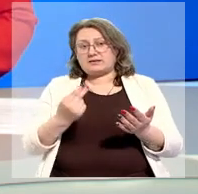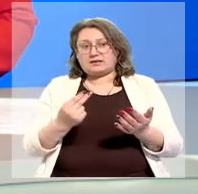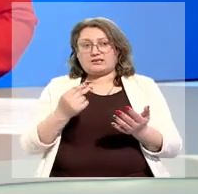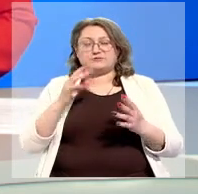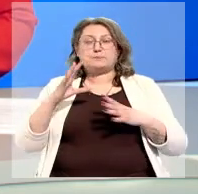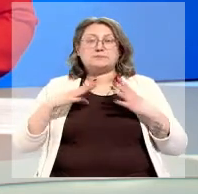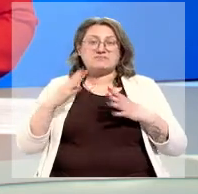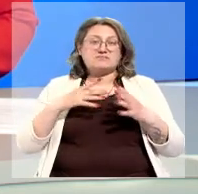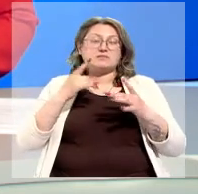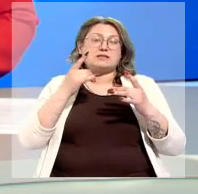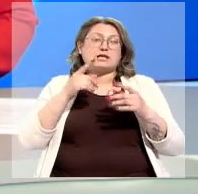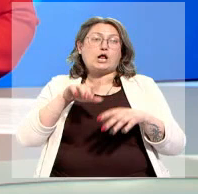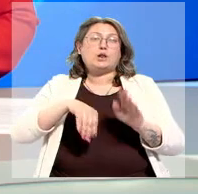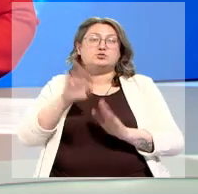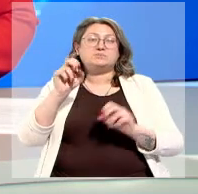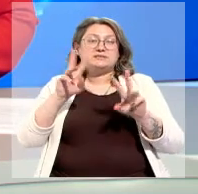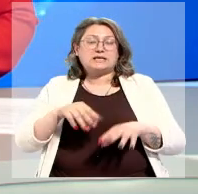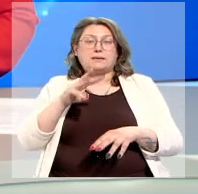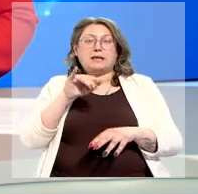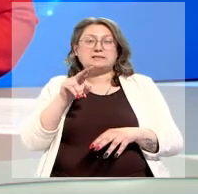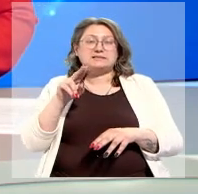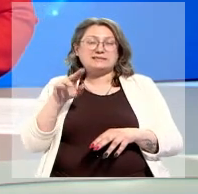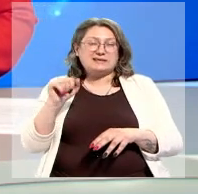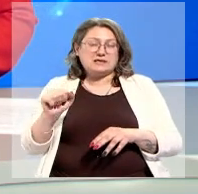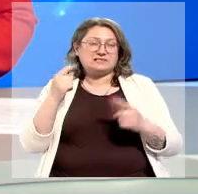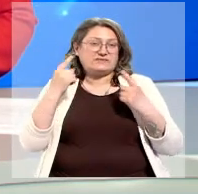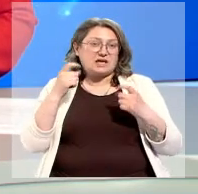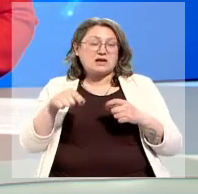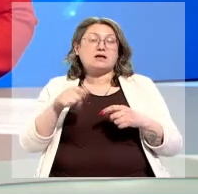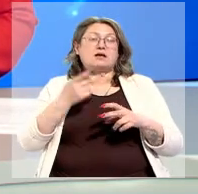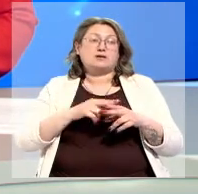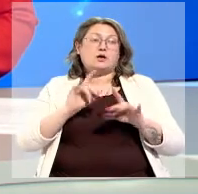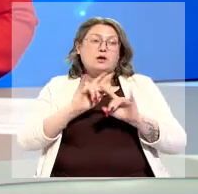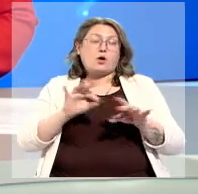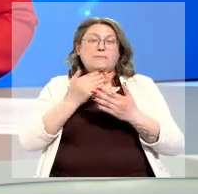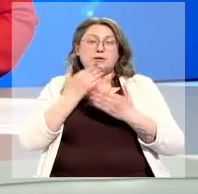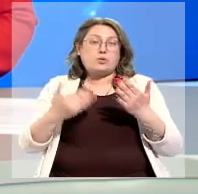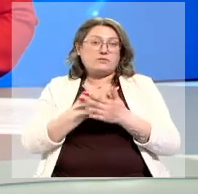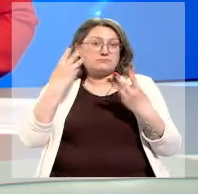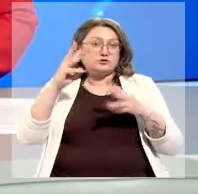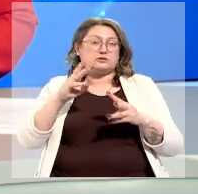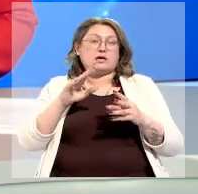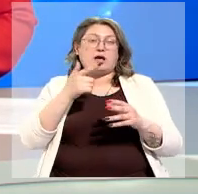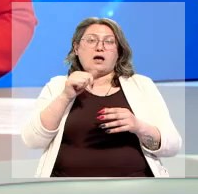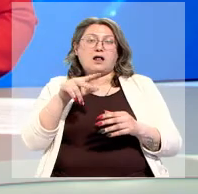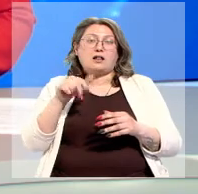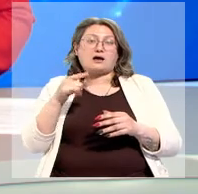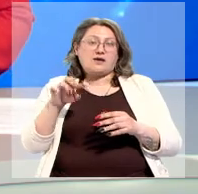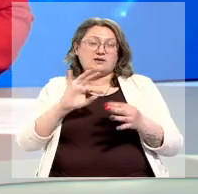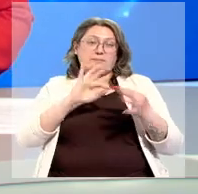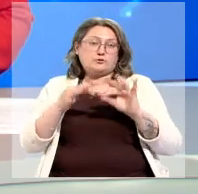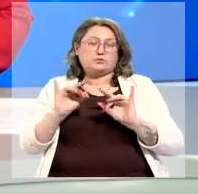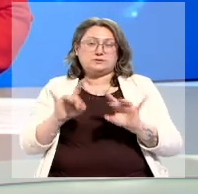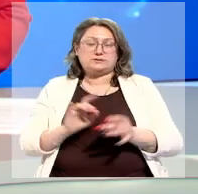На семинаре выступят ведущие специалисты медиасферы. Они расскажут об основах и последних трендах мобилографии. Подробности в